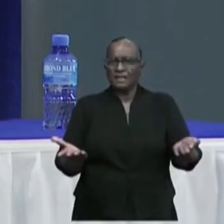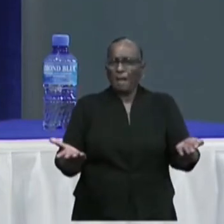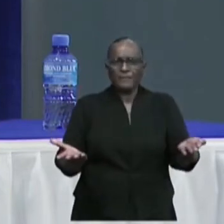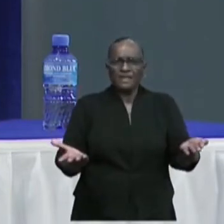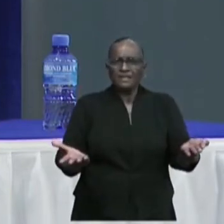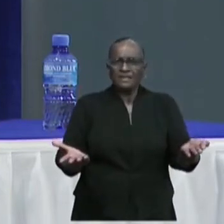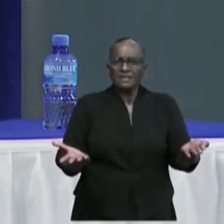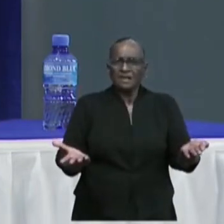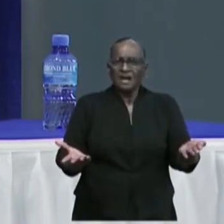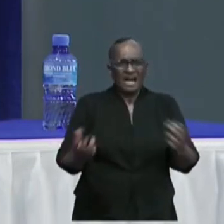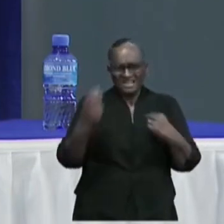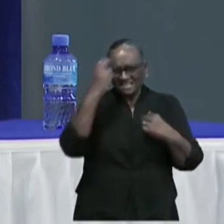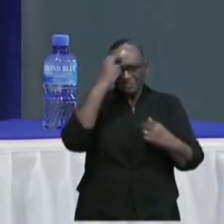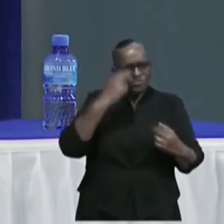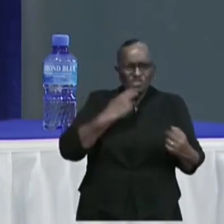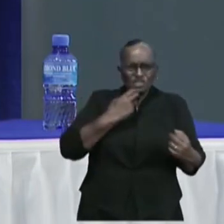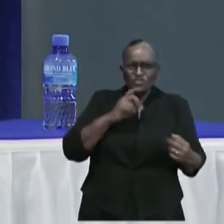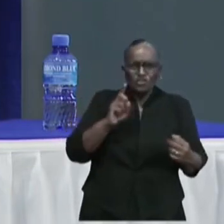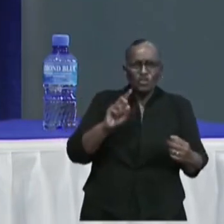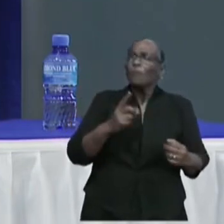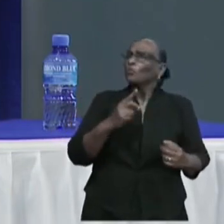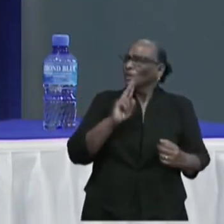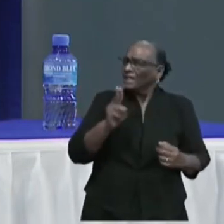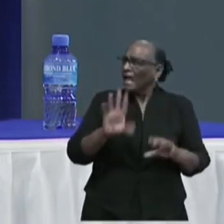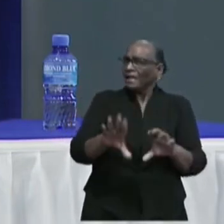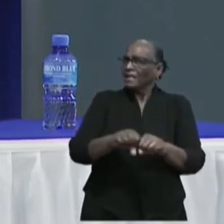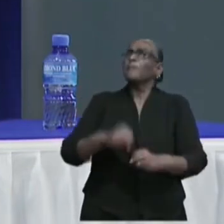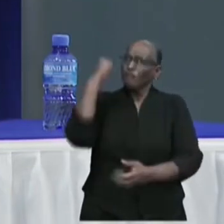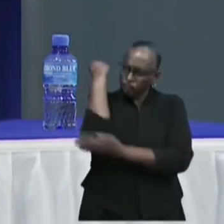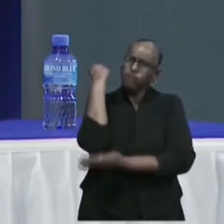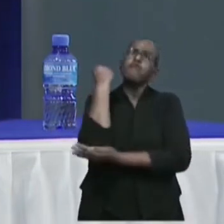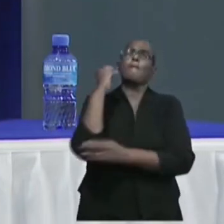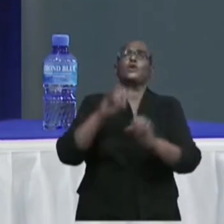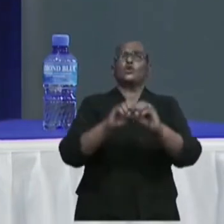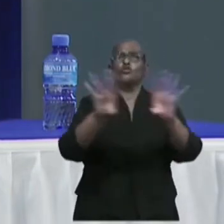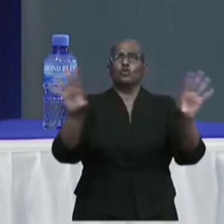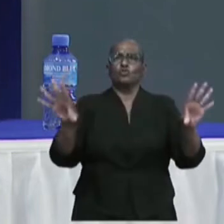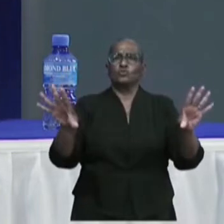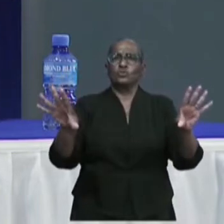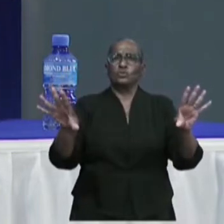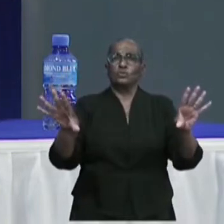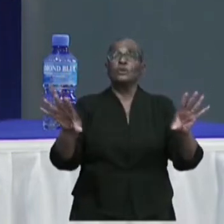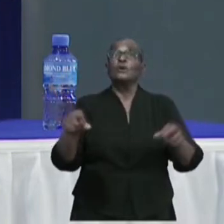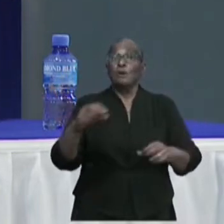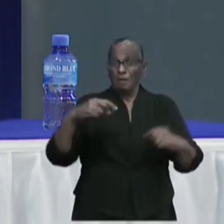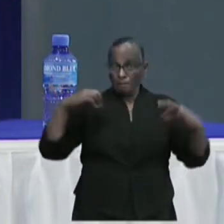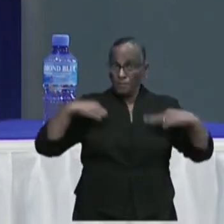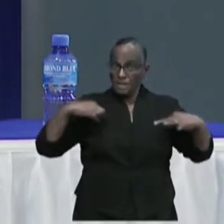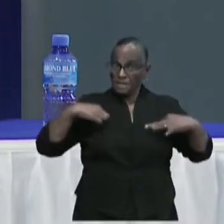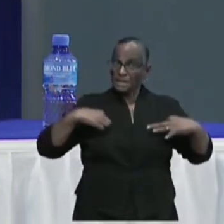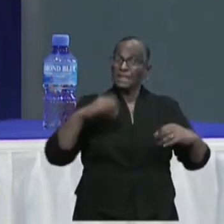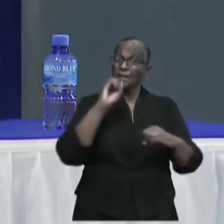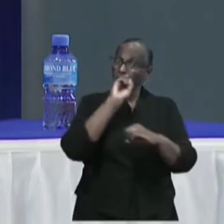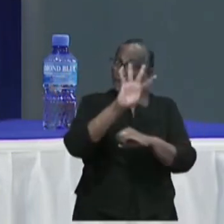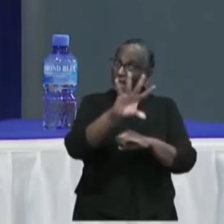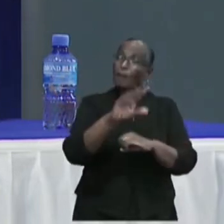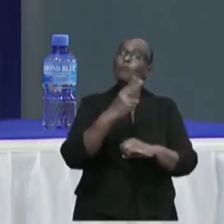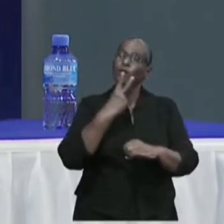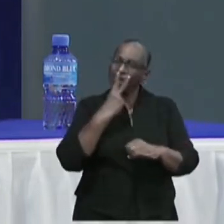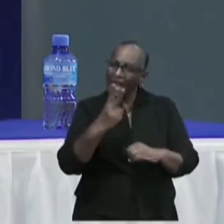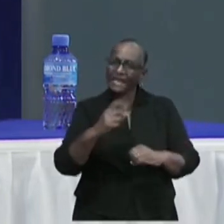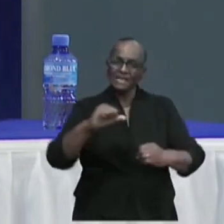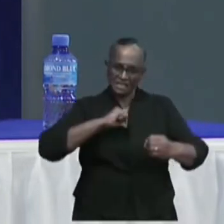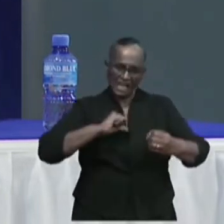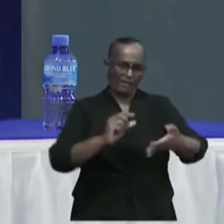gisteren bekendgemaakt tijdens de persbriefing van de overheid. De bewinsvrouw gaf aan dat het ministerie het liefst